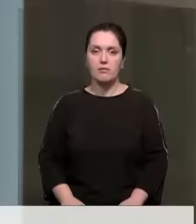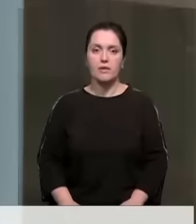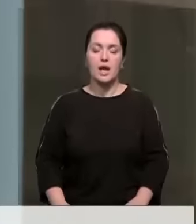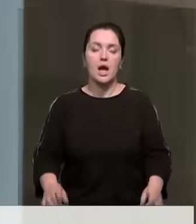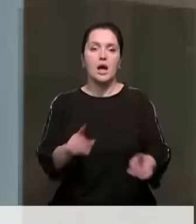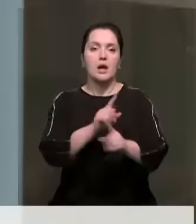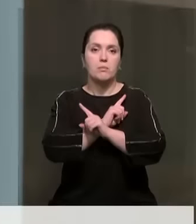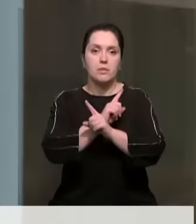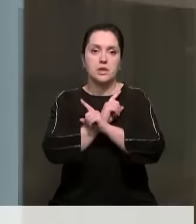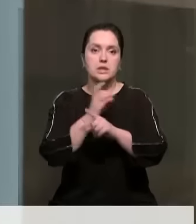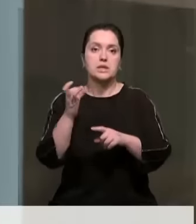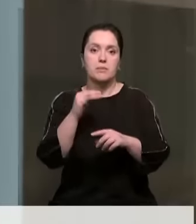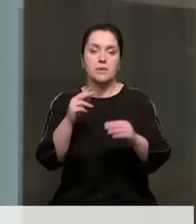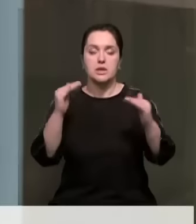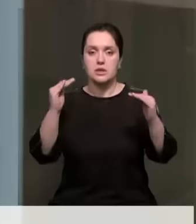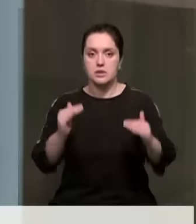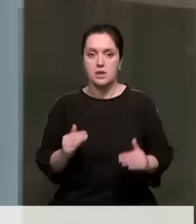СПИДа снизилась